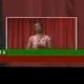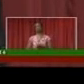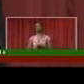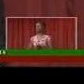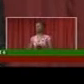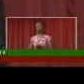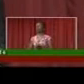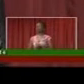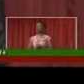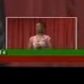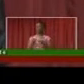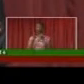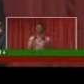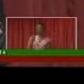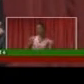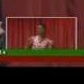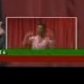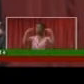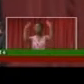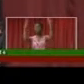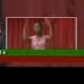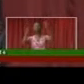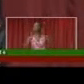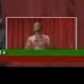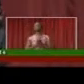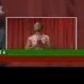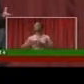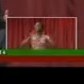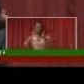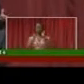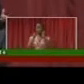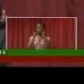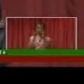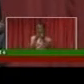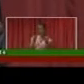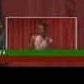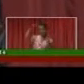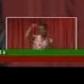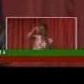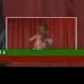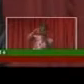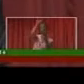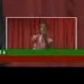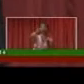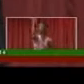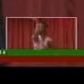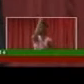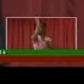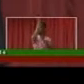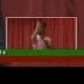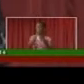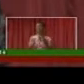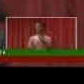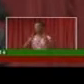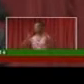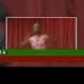nous sommes dans la joie de commencer ces moments de prière dans la présence de Dieu avec chacun